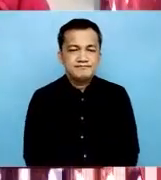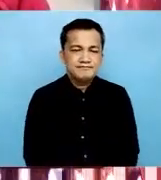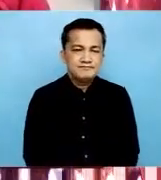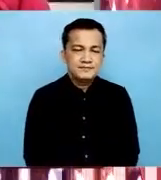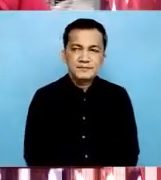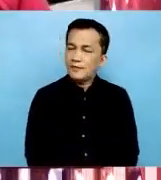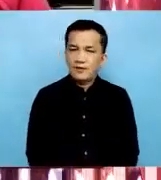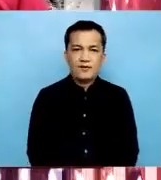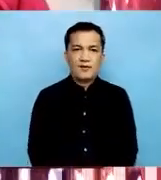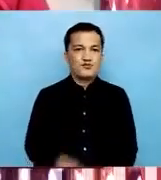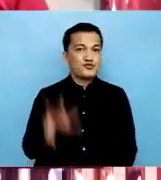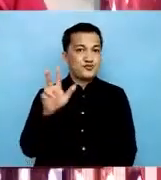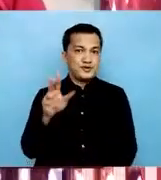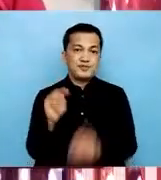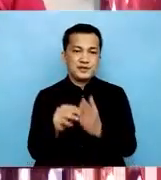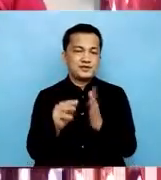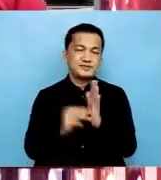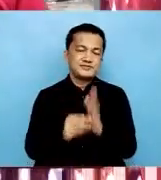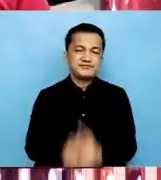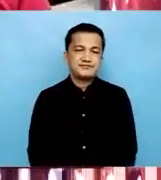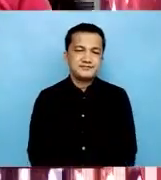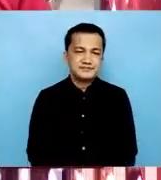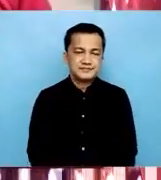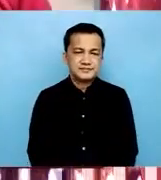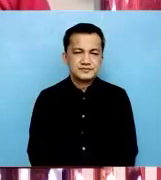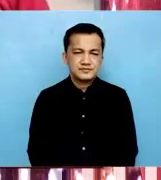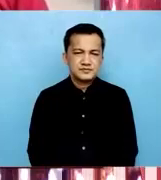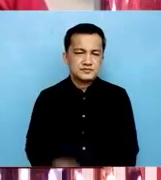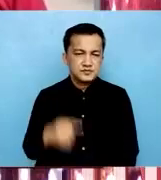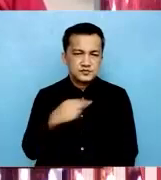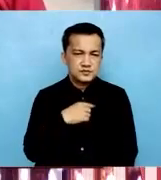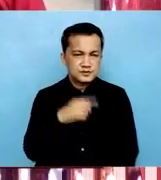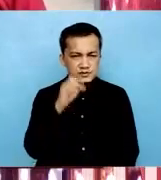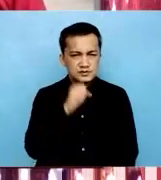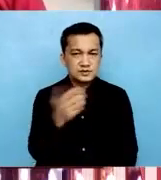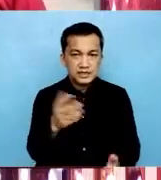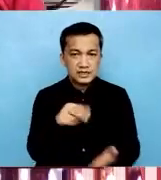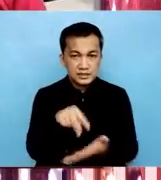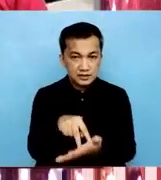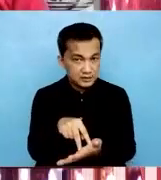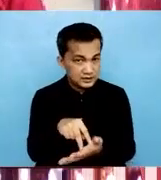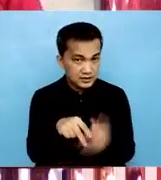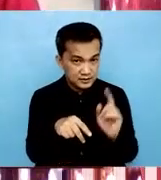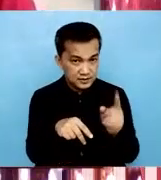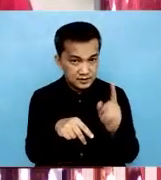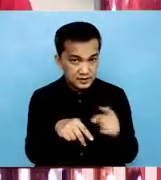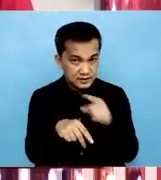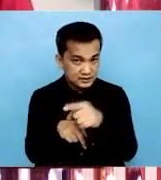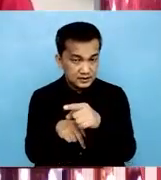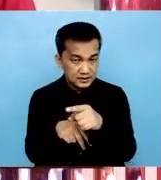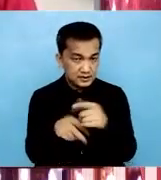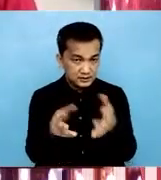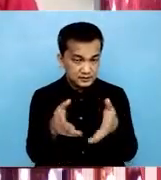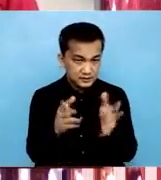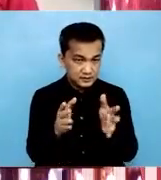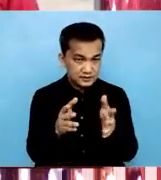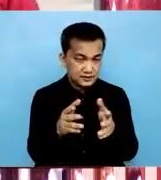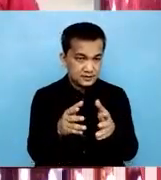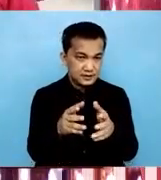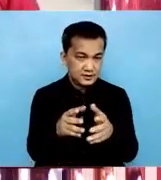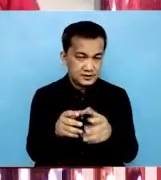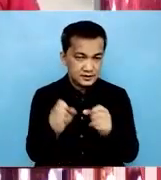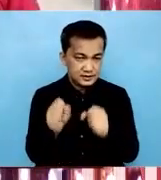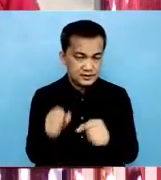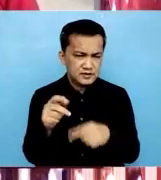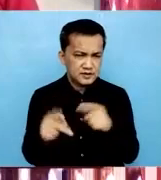ha? We only assume kung saan ka nakatayo, tama ba? Diyan lang papayagan sa streets yung mga tao. Can you